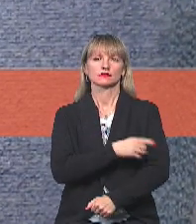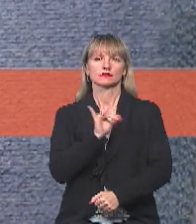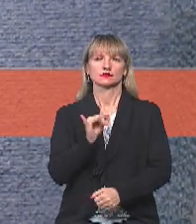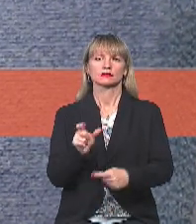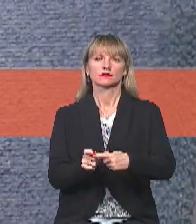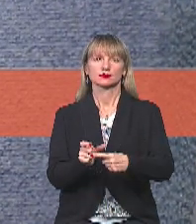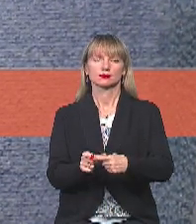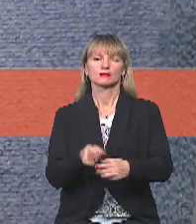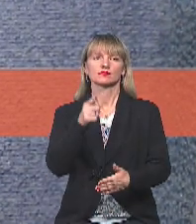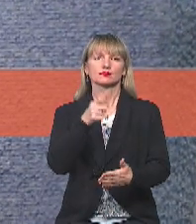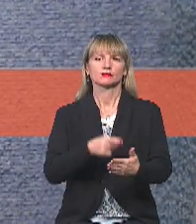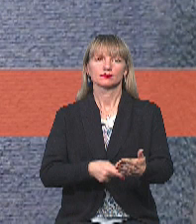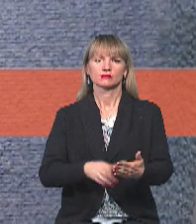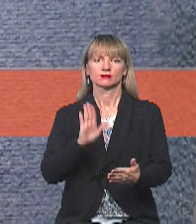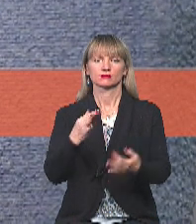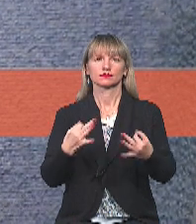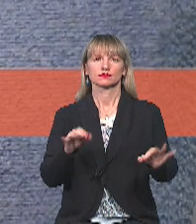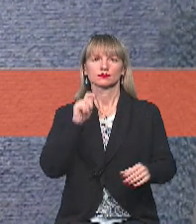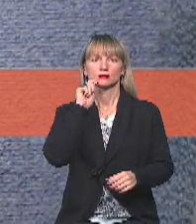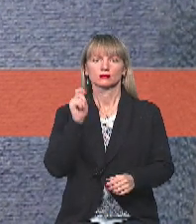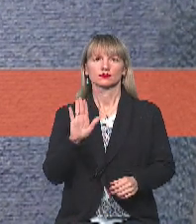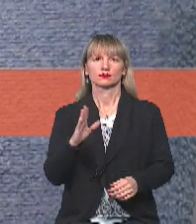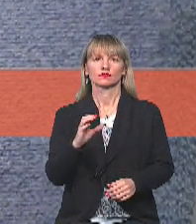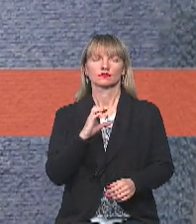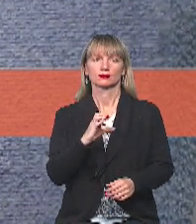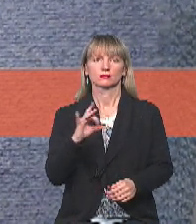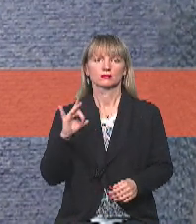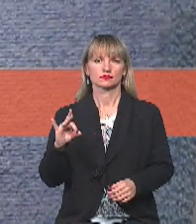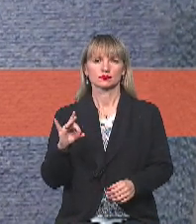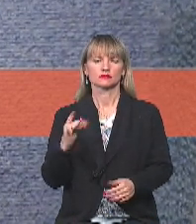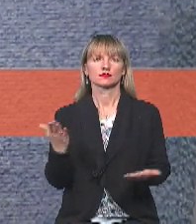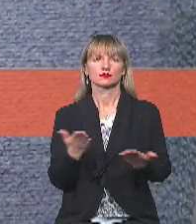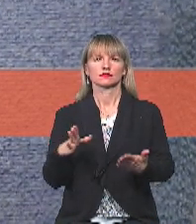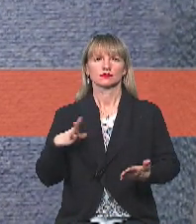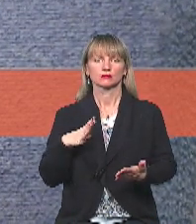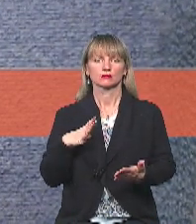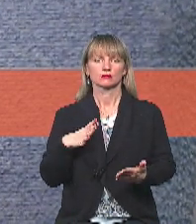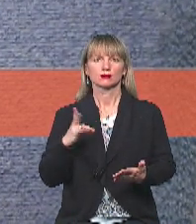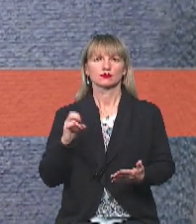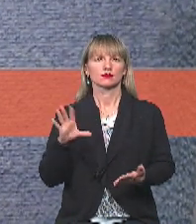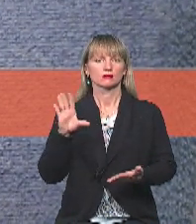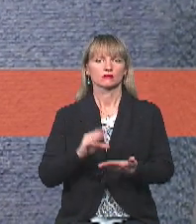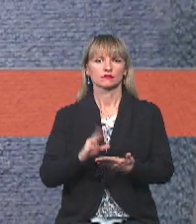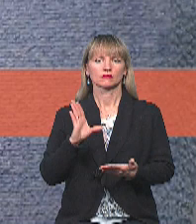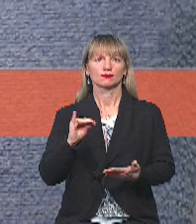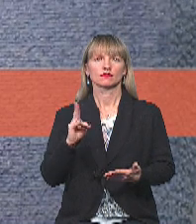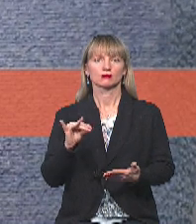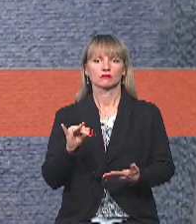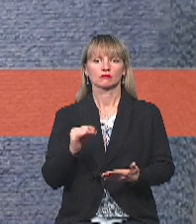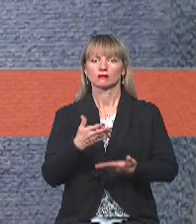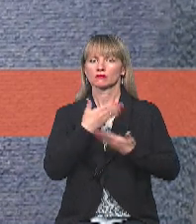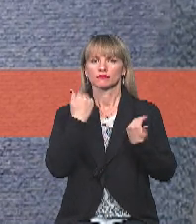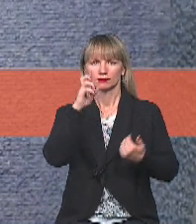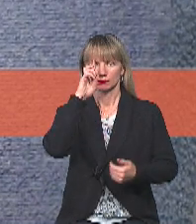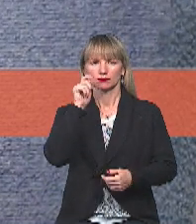слова вірити в незалежну Україну в Радянському Союзі, який був, ну, на всі віки, і це не було